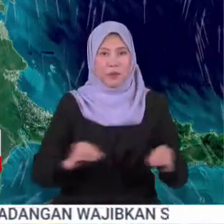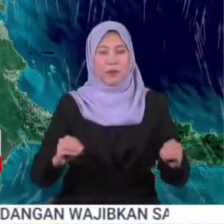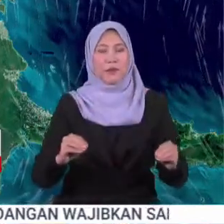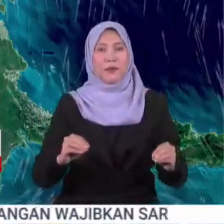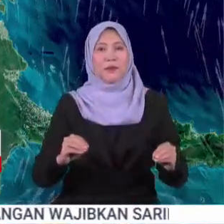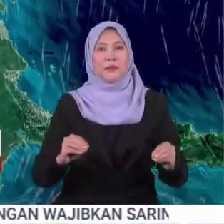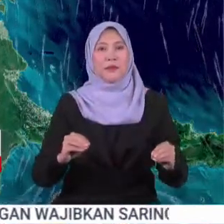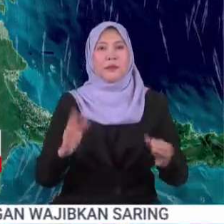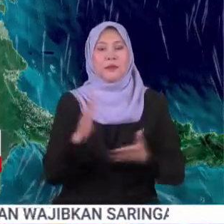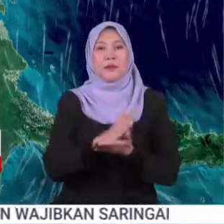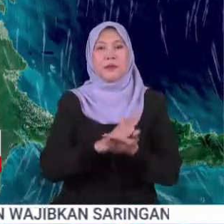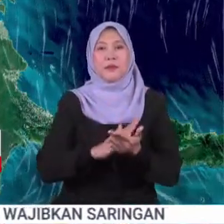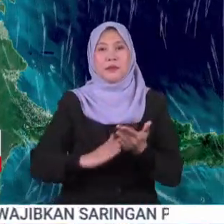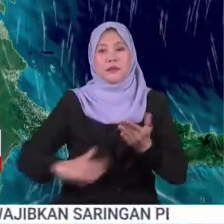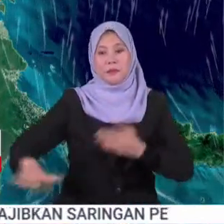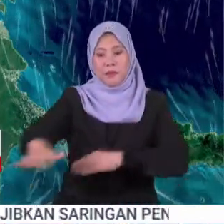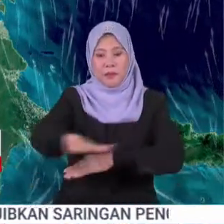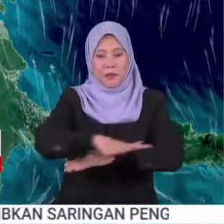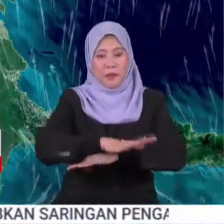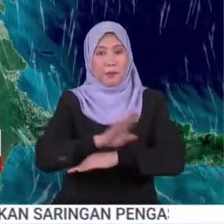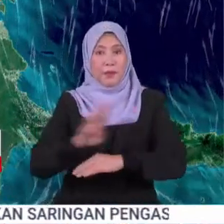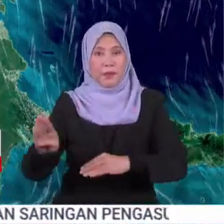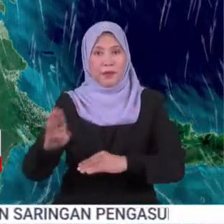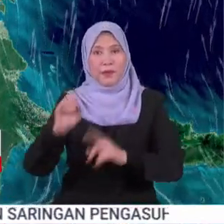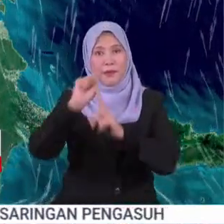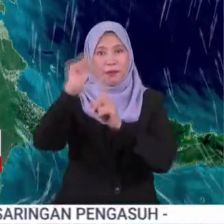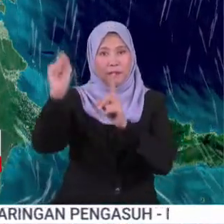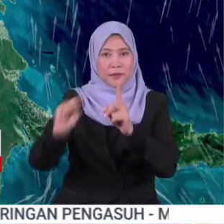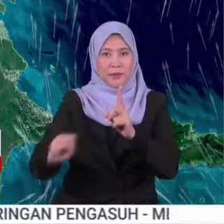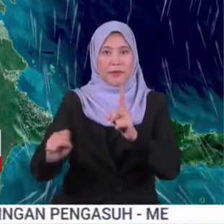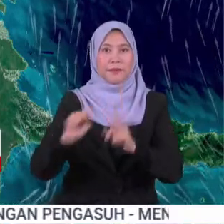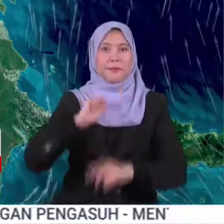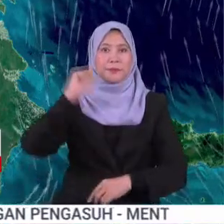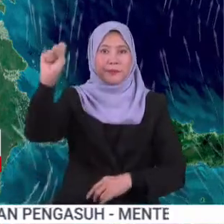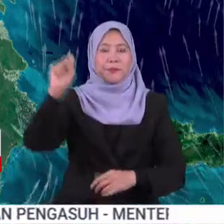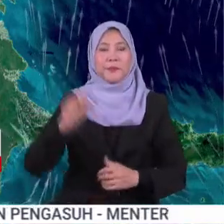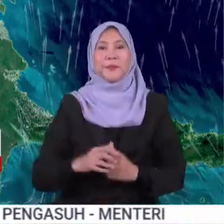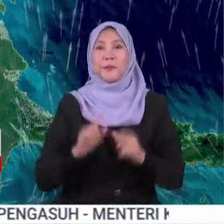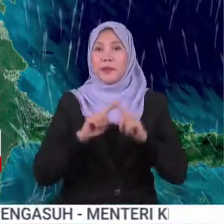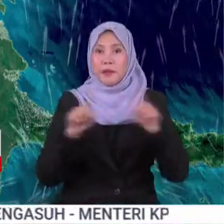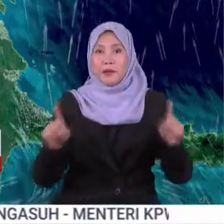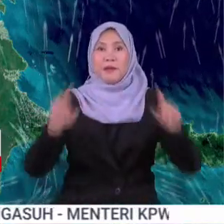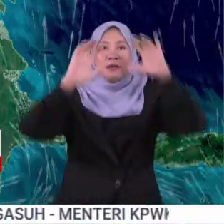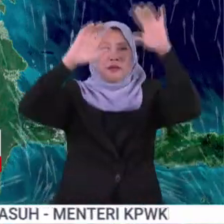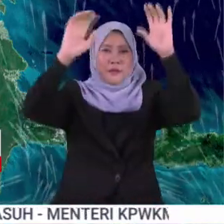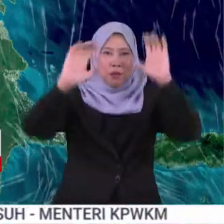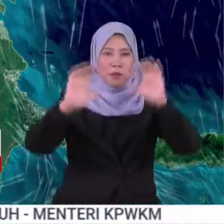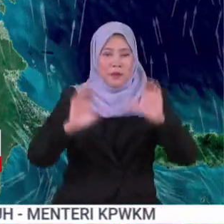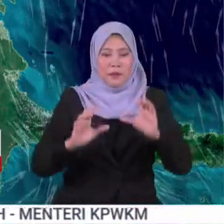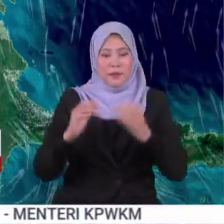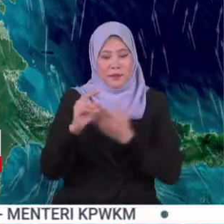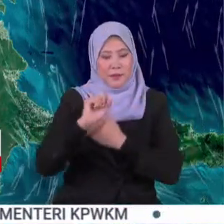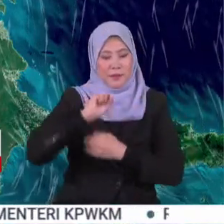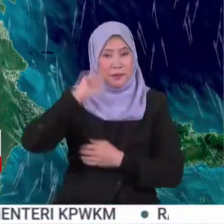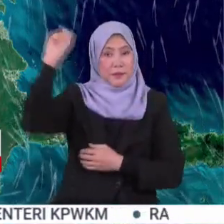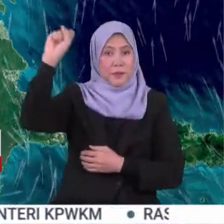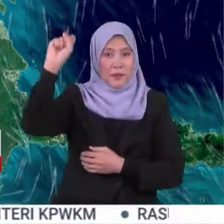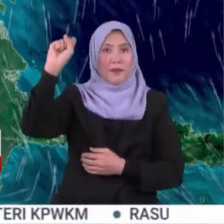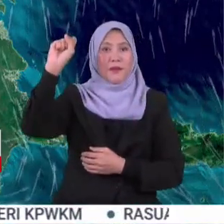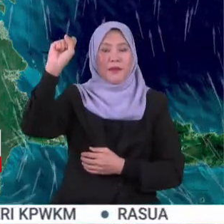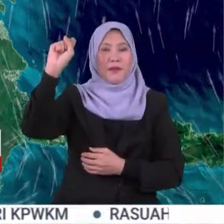juga melibatkan bahagian pantai-pantai barat dan Sandakan di negeri Sabah. Namun, keadaan cuaca di negeri Sabah